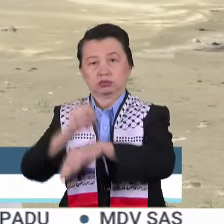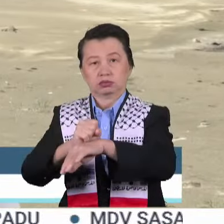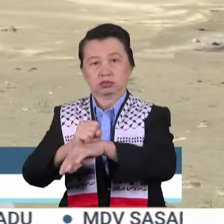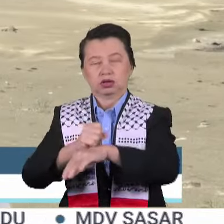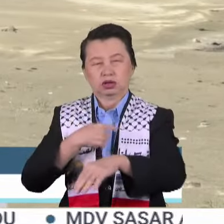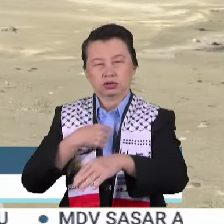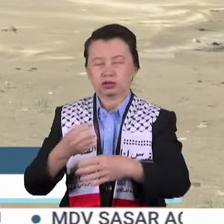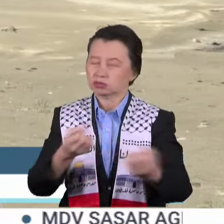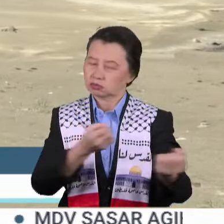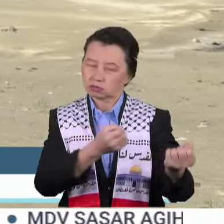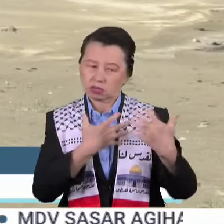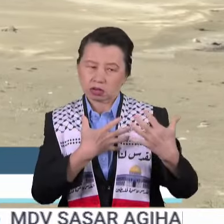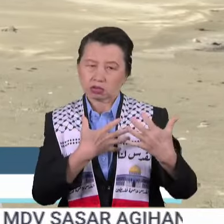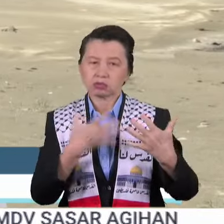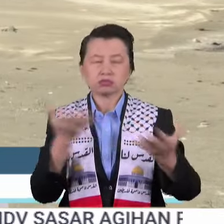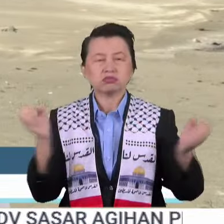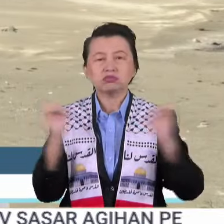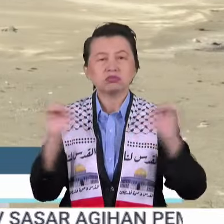tak ada